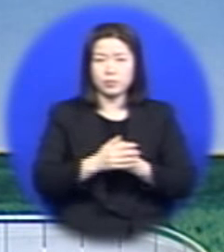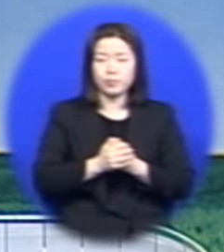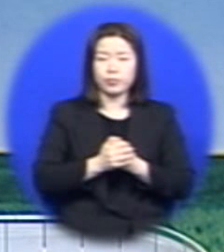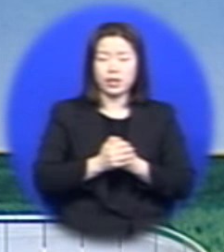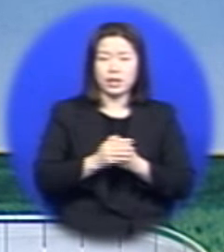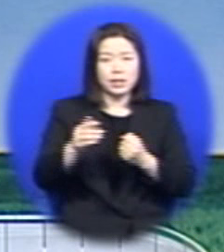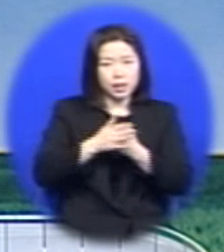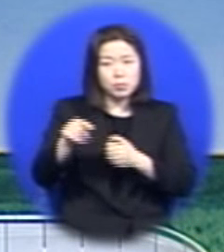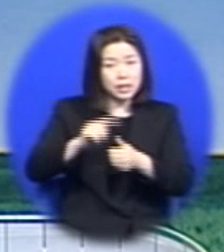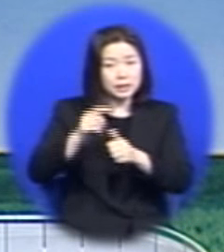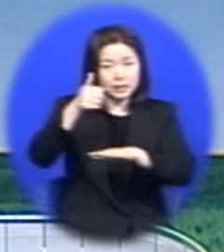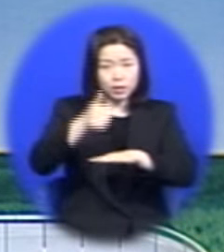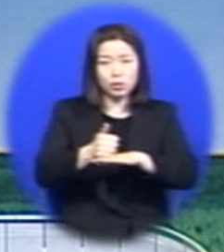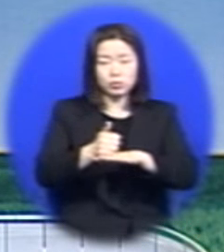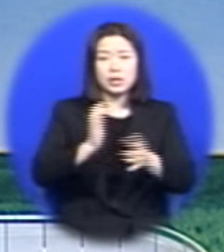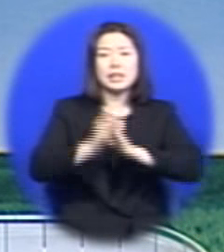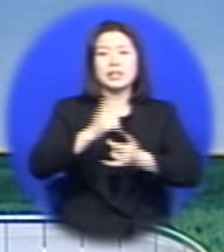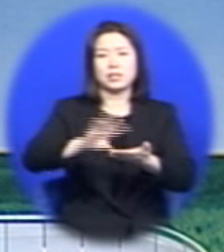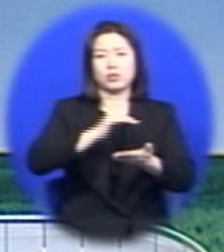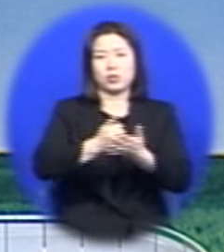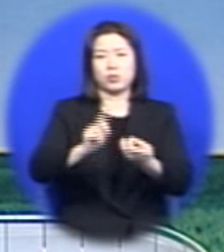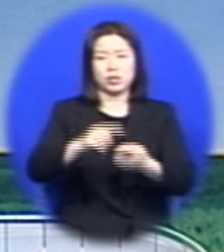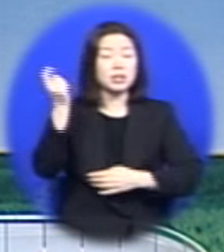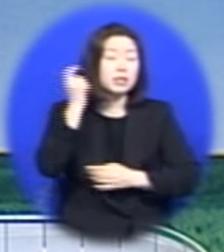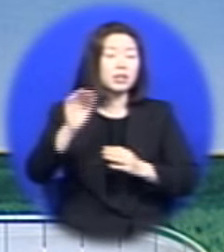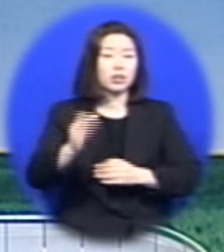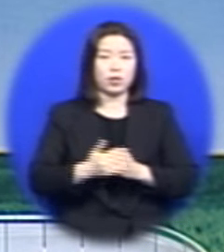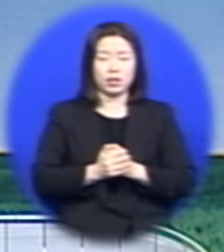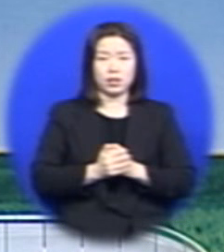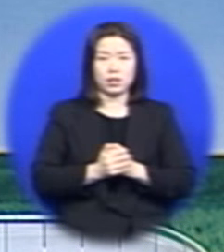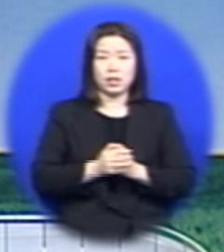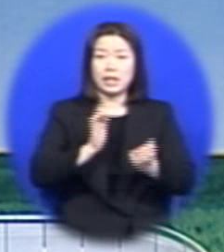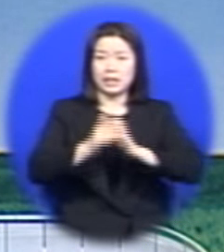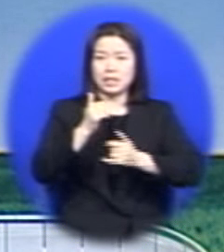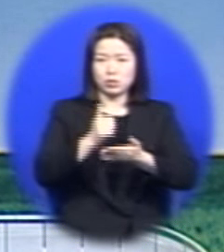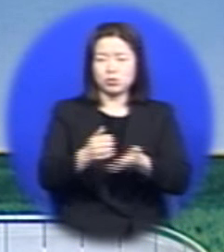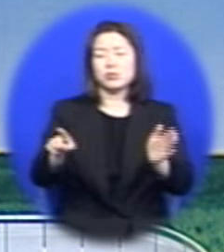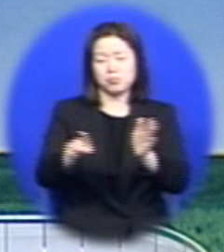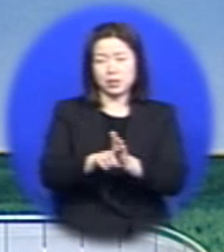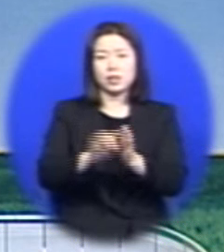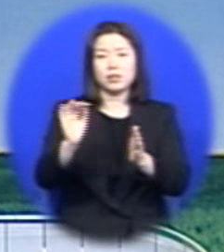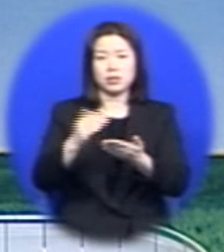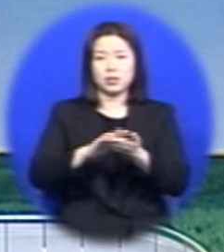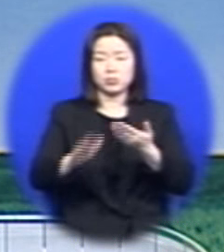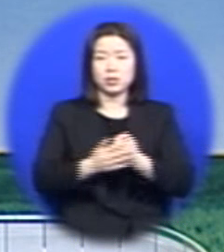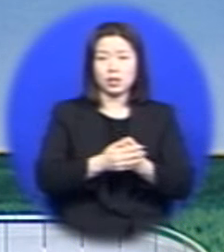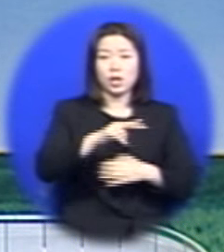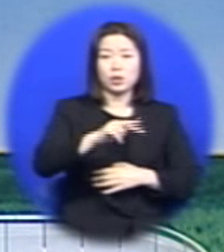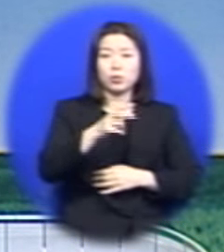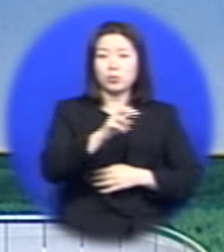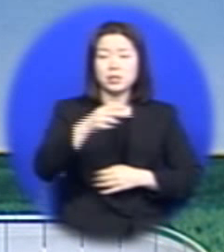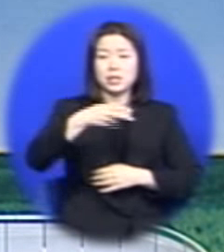그는 결국은 예수 그리스도에 대해서 듣게 됩니다. 그리고 그는 예수님을 믿게 돼요. 도미시안